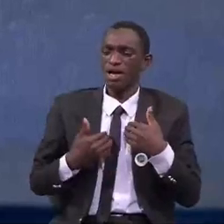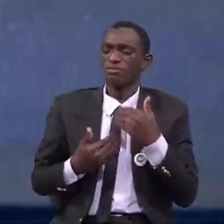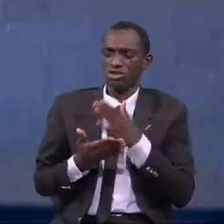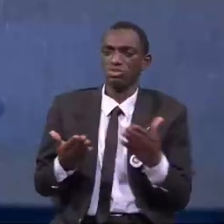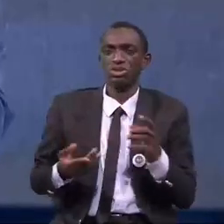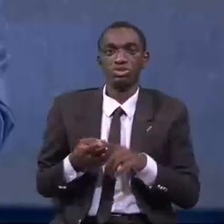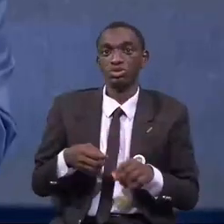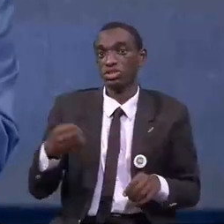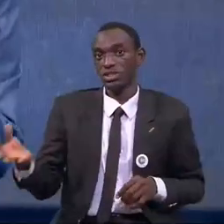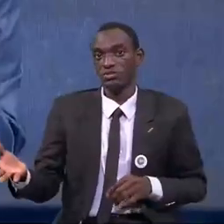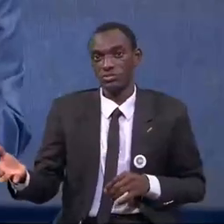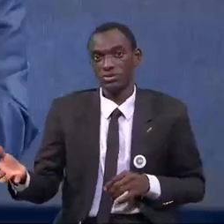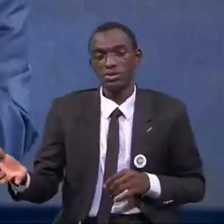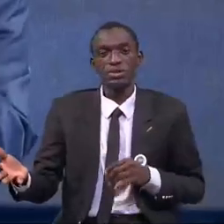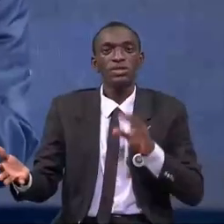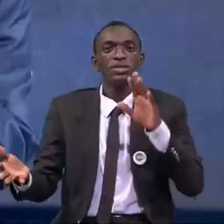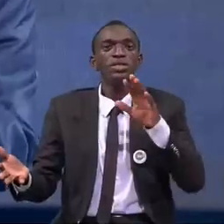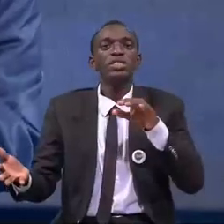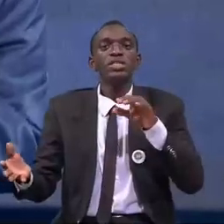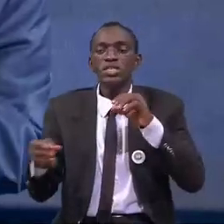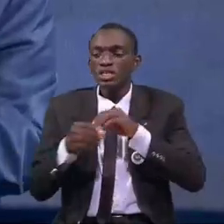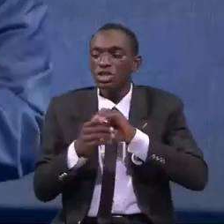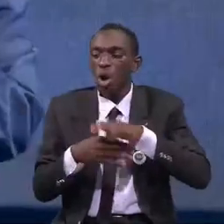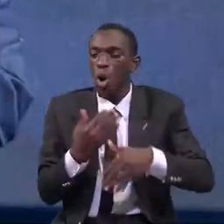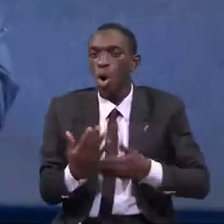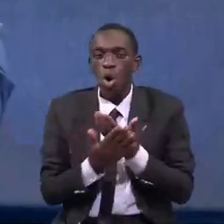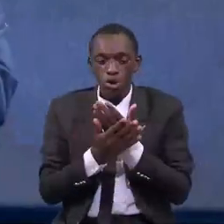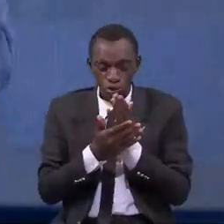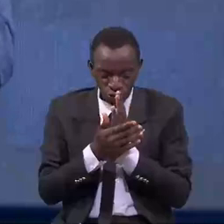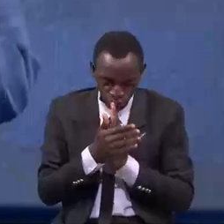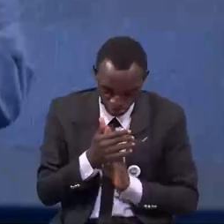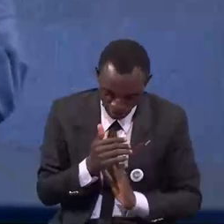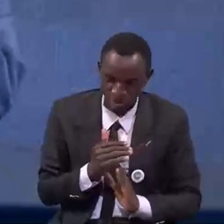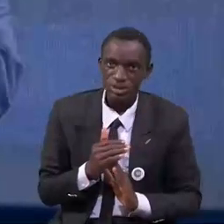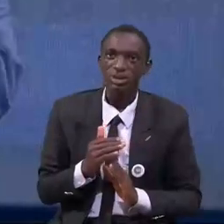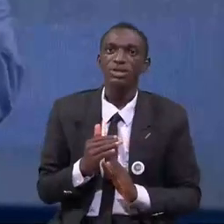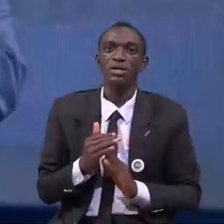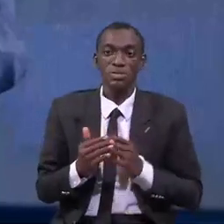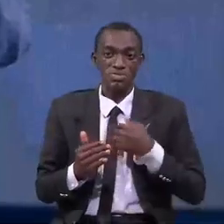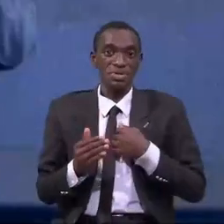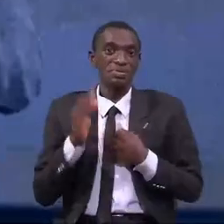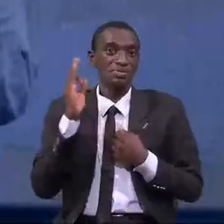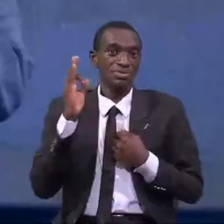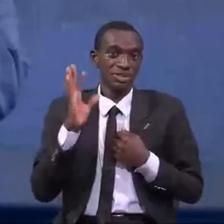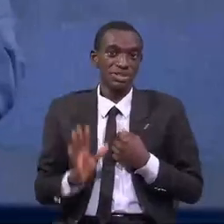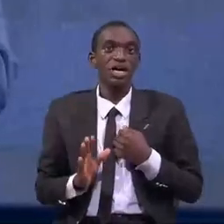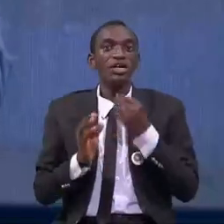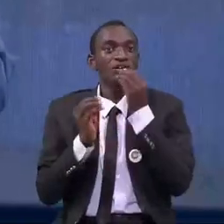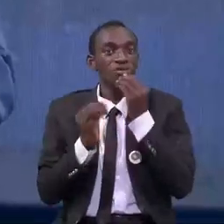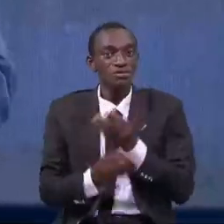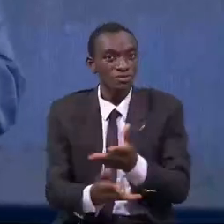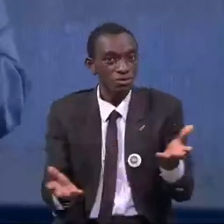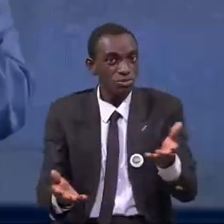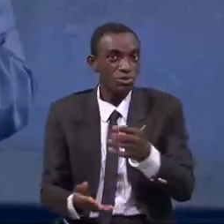à donner en toute humilité je viens ici à vous pour